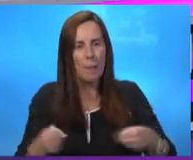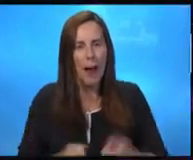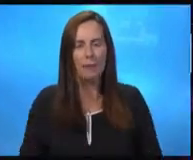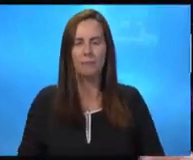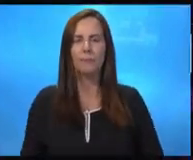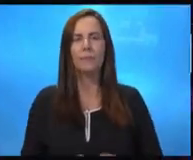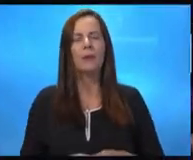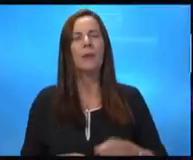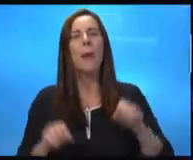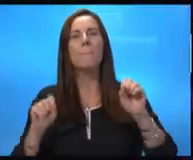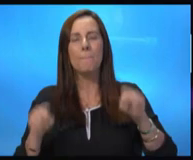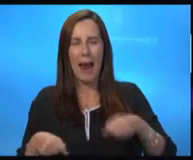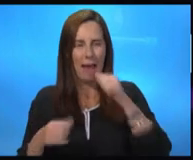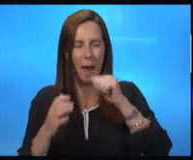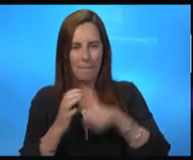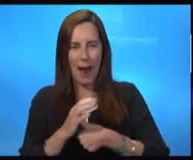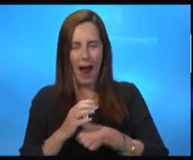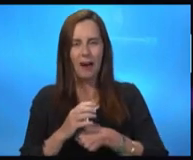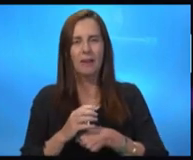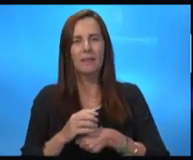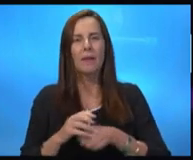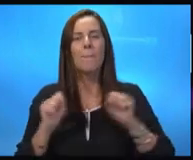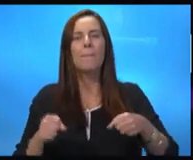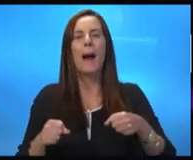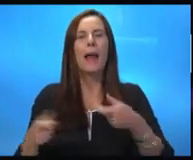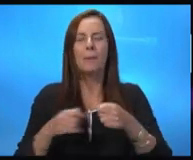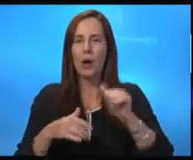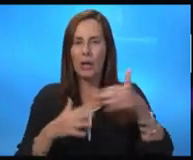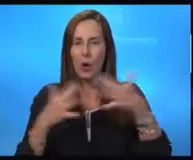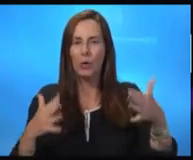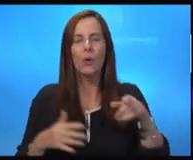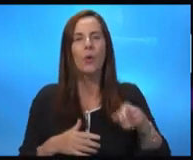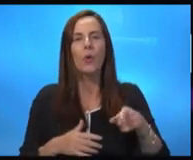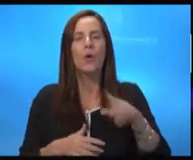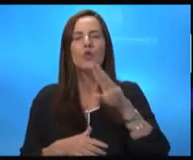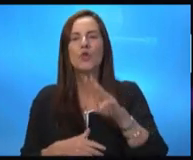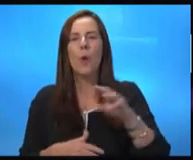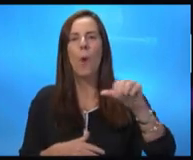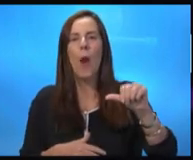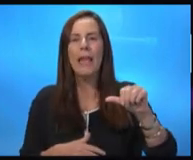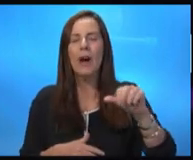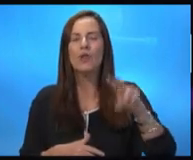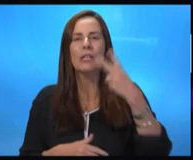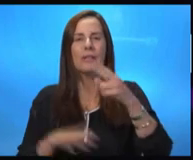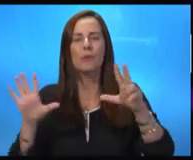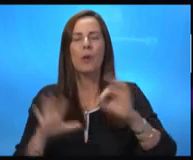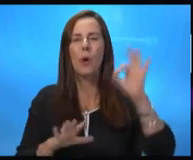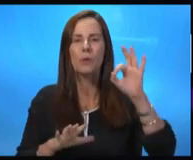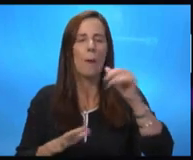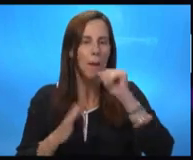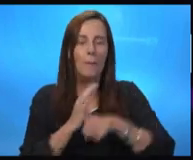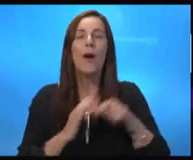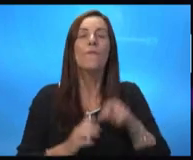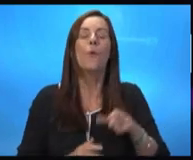מבין בעלי המניות באיגוד, בעל המניות הגדול ביותר הוא שלמה אליהו, שמחזיק ב-28% מהבנק, והוא